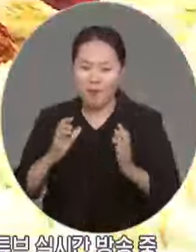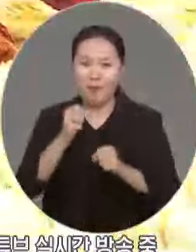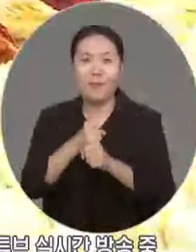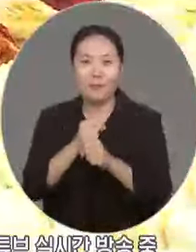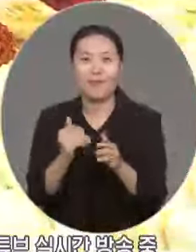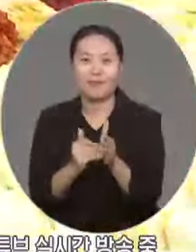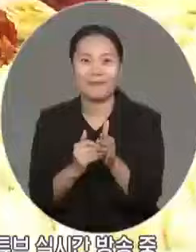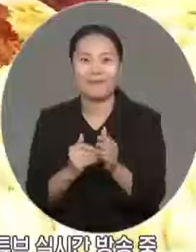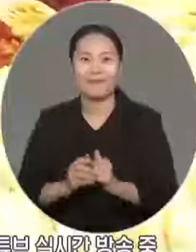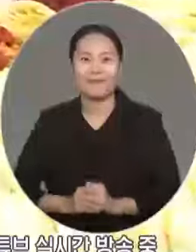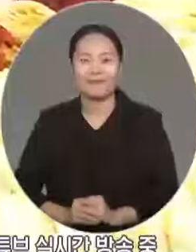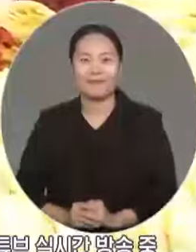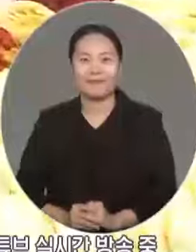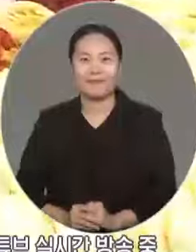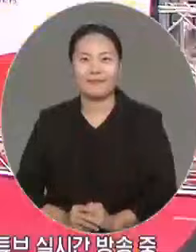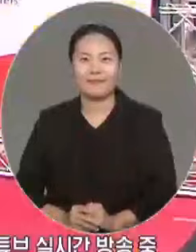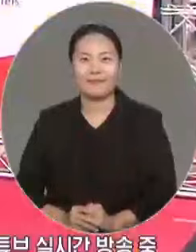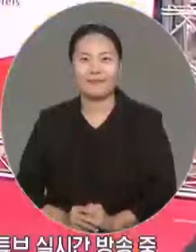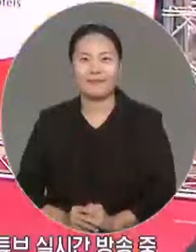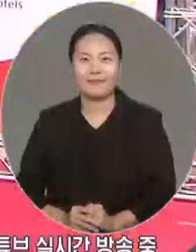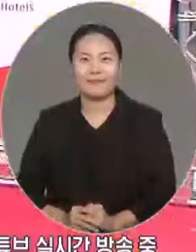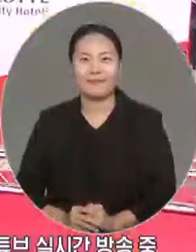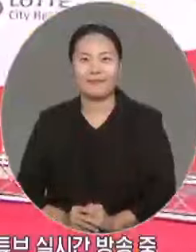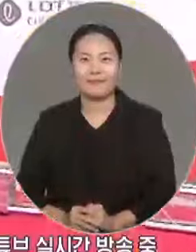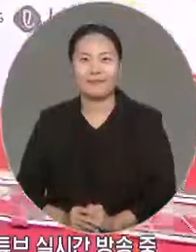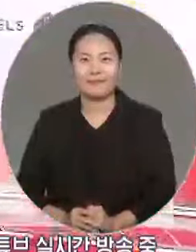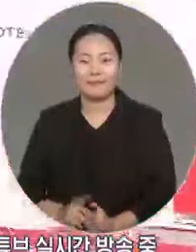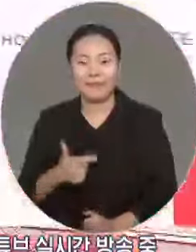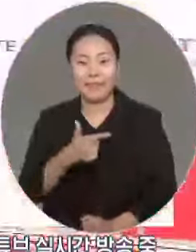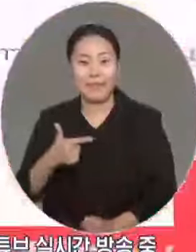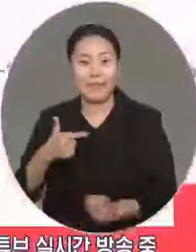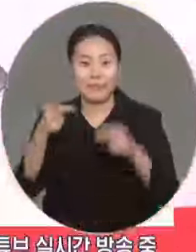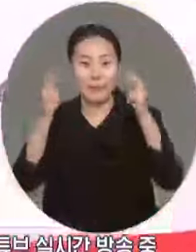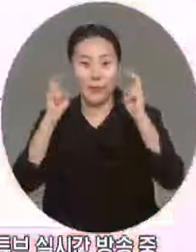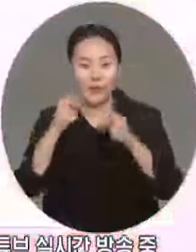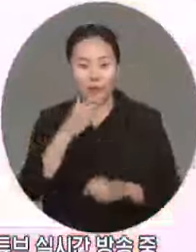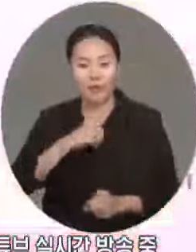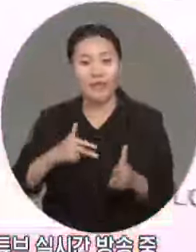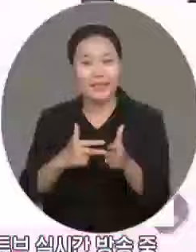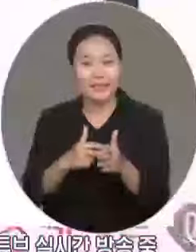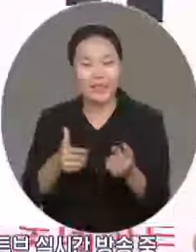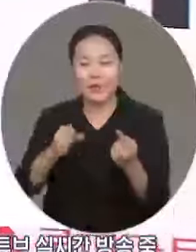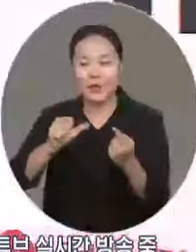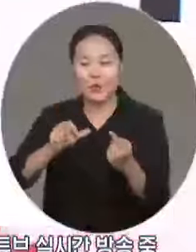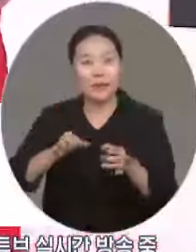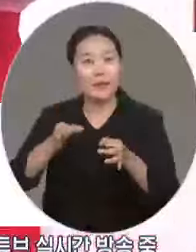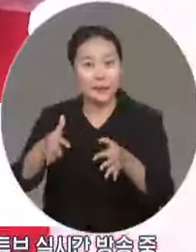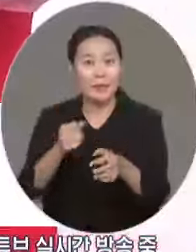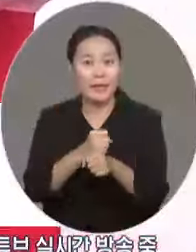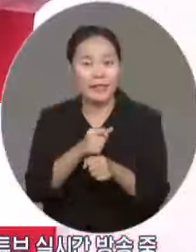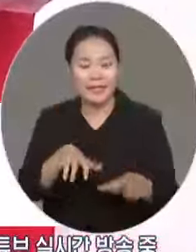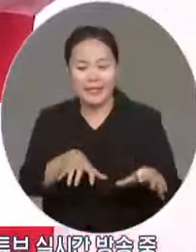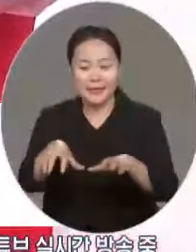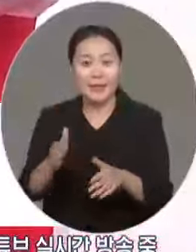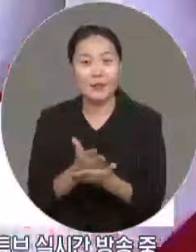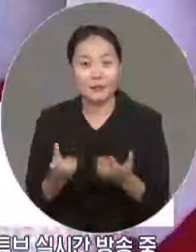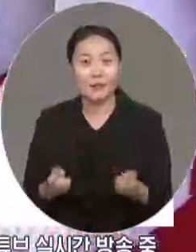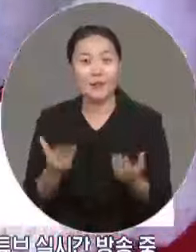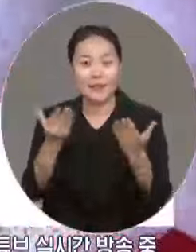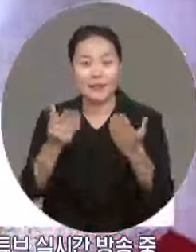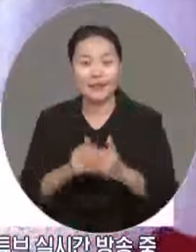먹음직스러운 김장김치가 만들어집니다. 한 대기업 복지재단이 재료비 1억 5천만 원을 지원한 김장 나눔